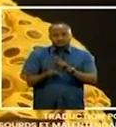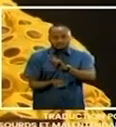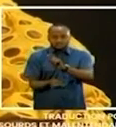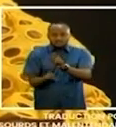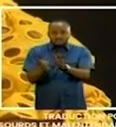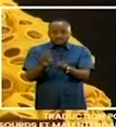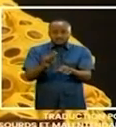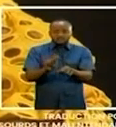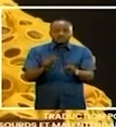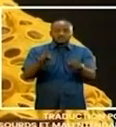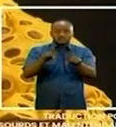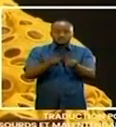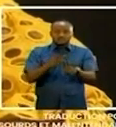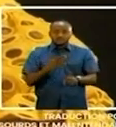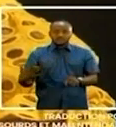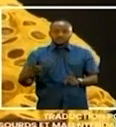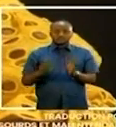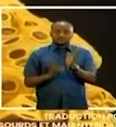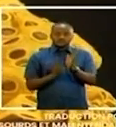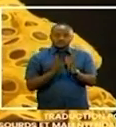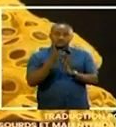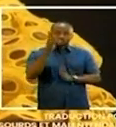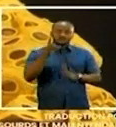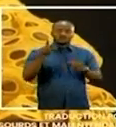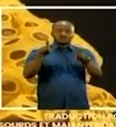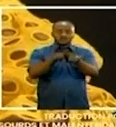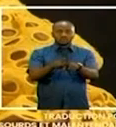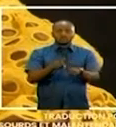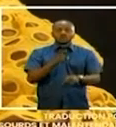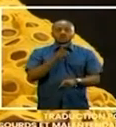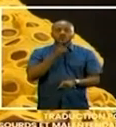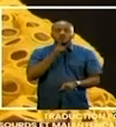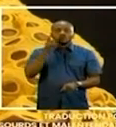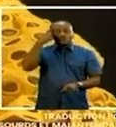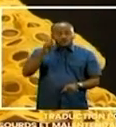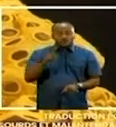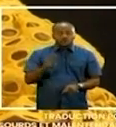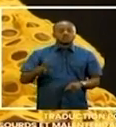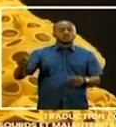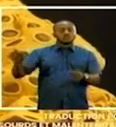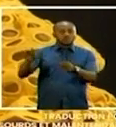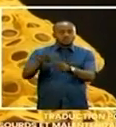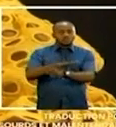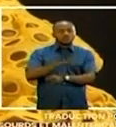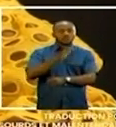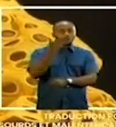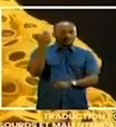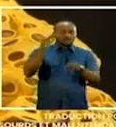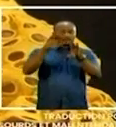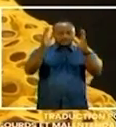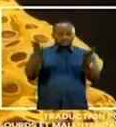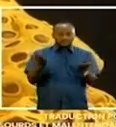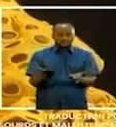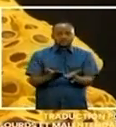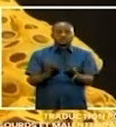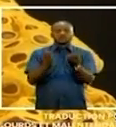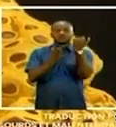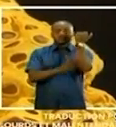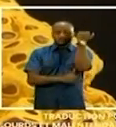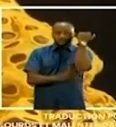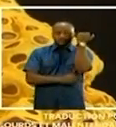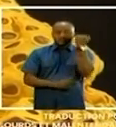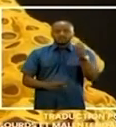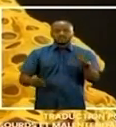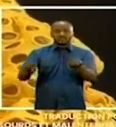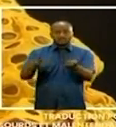Cependant, pour transformer l'étincelle de la flamme du développement en un feu qui embrasse toute trace de